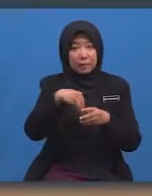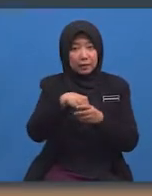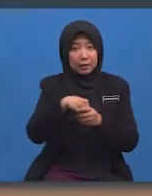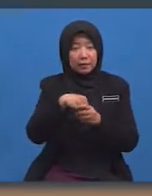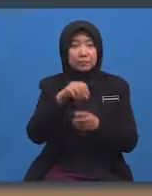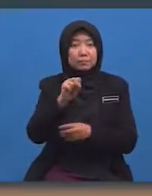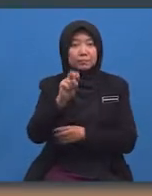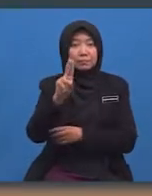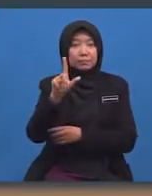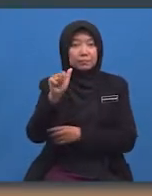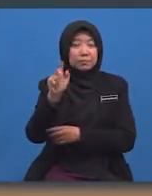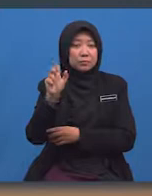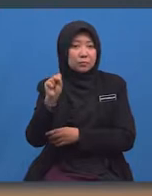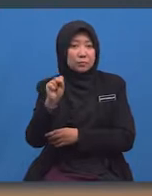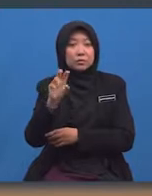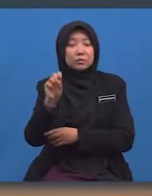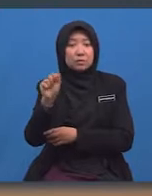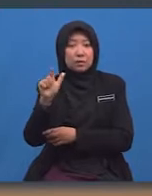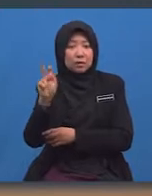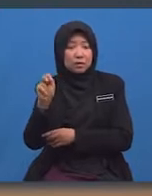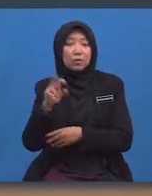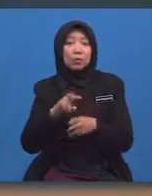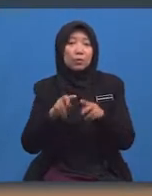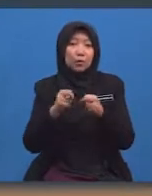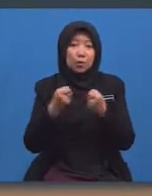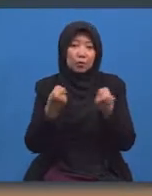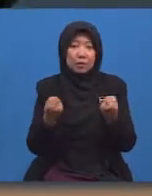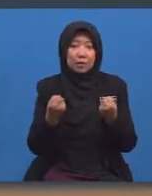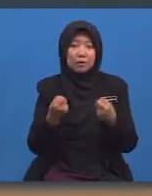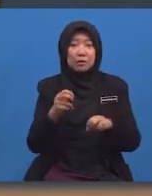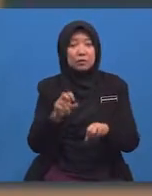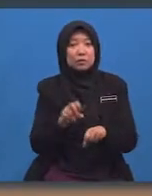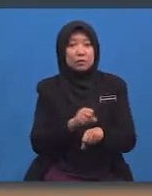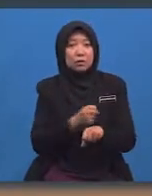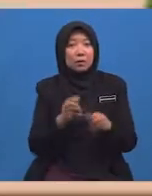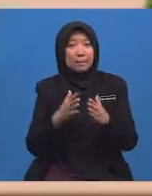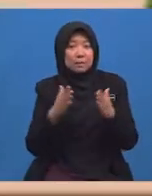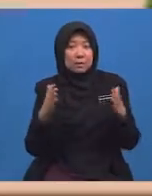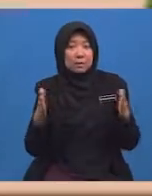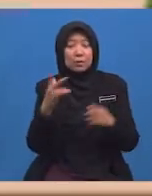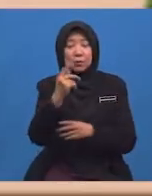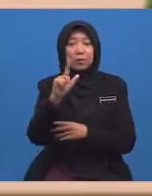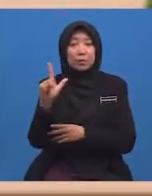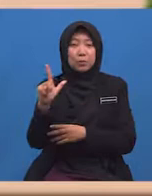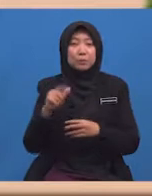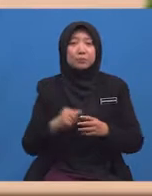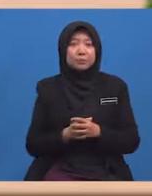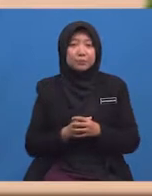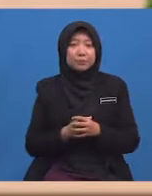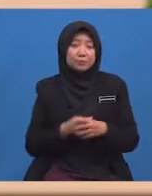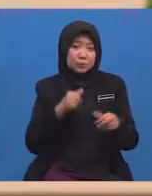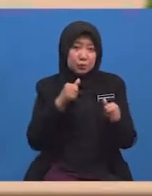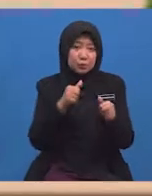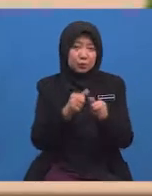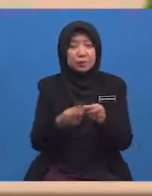Sulalatus Salatin mahupun dalam novel Saudagar Besar dari Kuala Lumpur mengikut